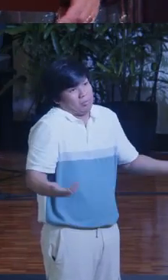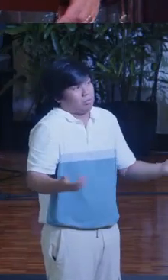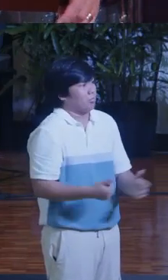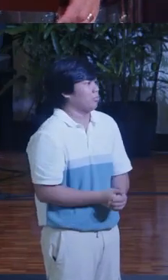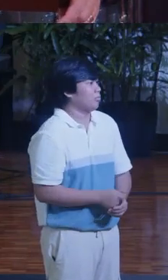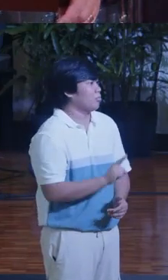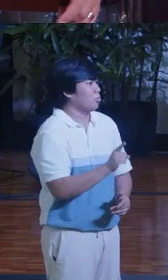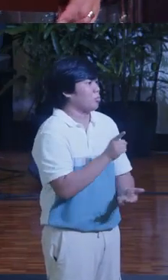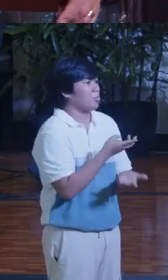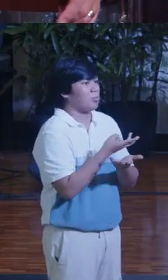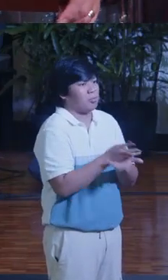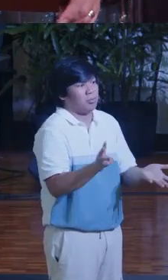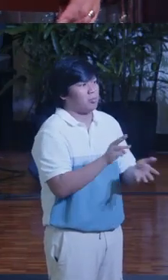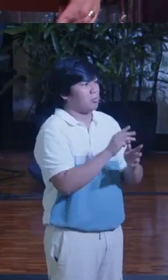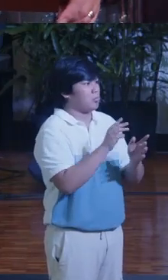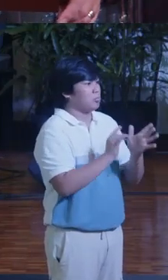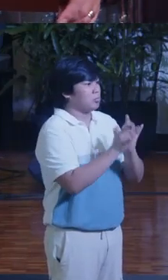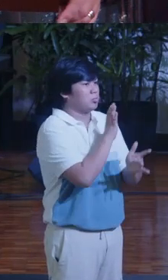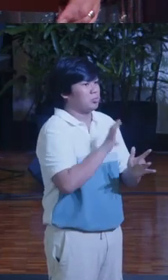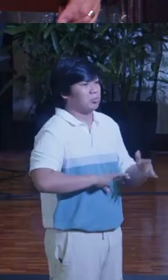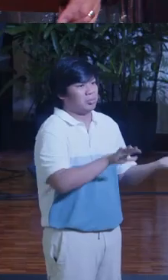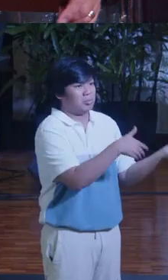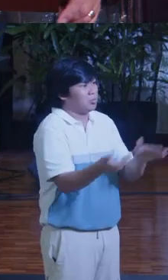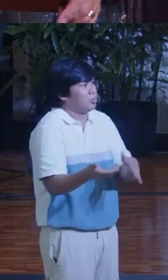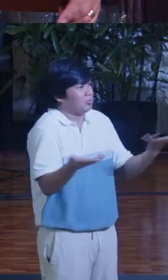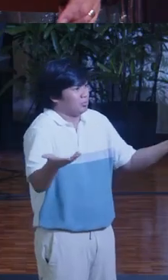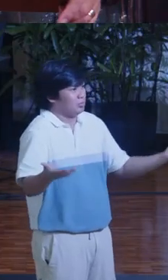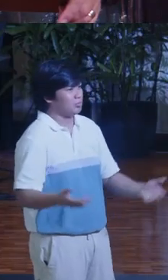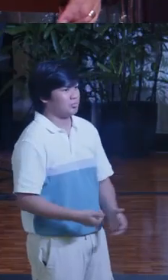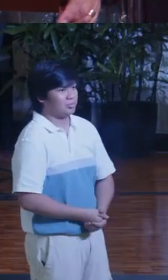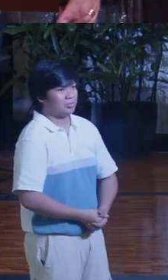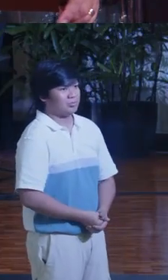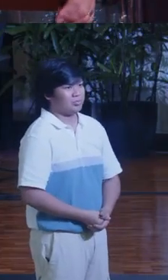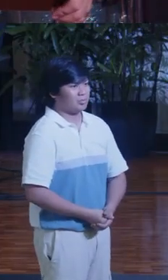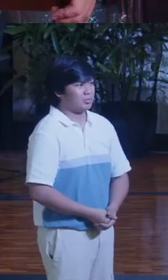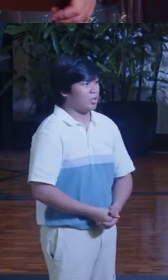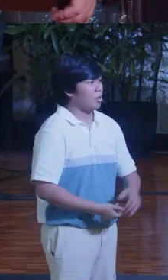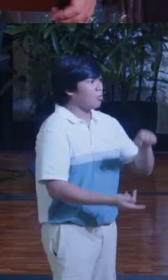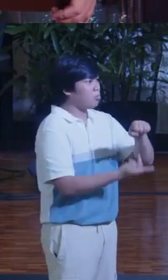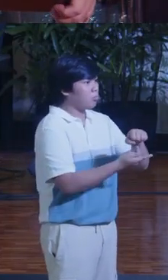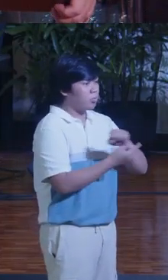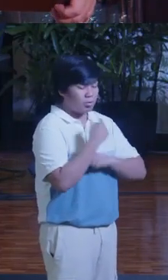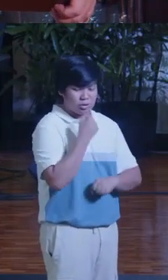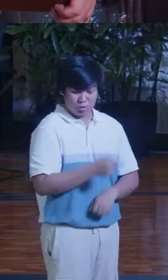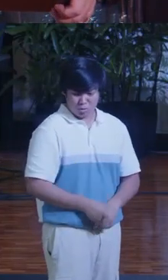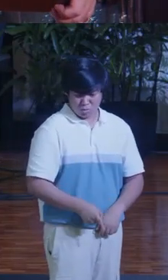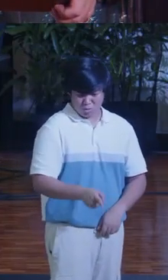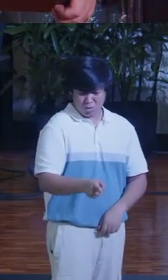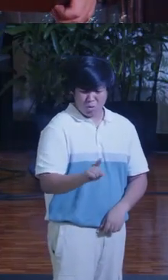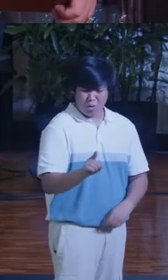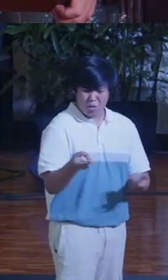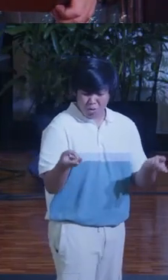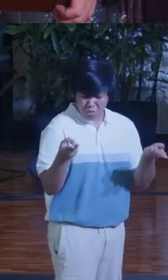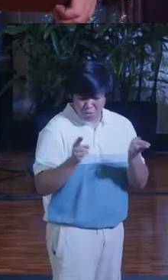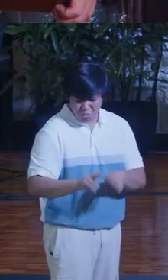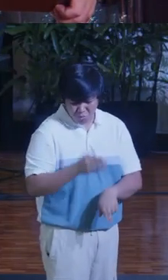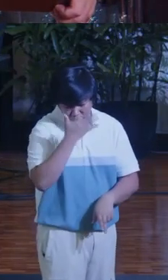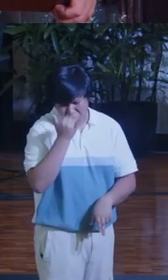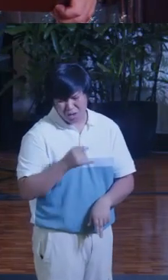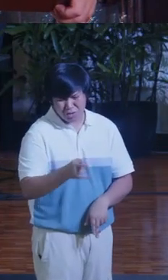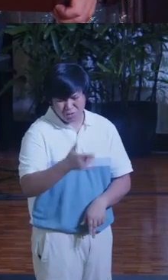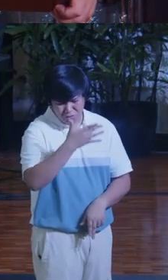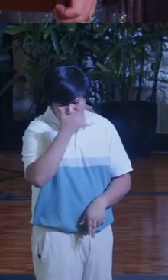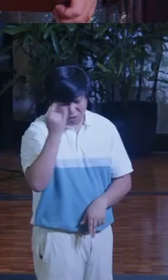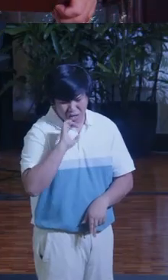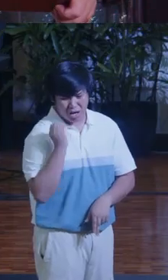Kaya nga nag-umpisa yung sulat sa chapter 1, sabi ni Paul, I am amazed that you are so quickly deserting